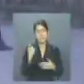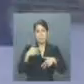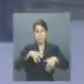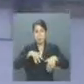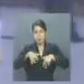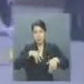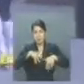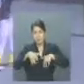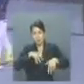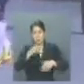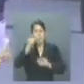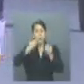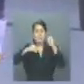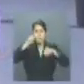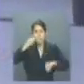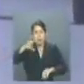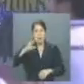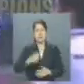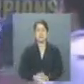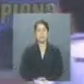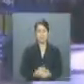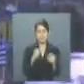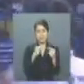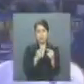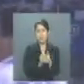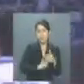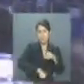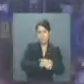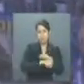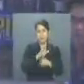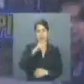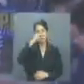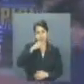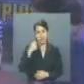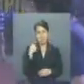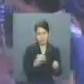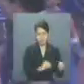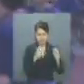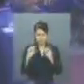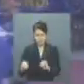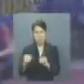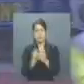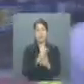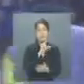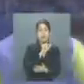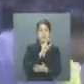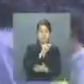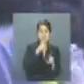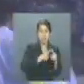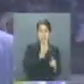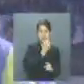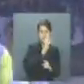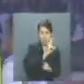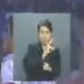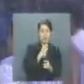ที่เดินทางกลับบ้านสำหรับฟุตบอลสปอนเซอร์ไทยแลนด์พรีเมียร์ลีกที่ถูกเลื่อนออกไปนะครับคือเกมวันที่30ธันวาคมที่โอส